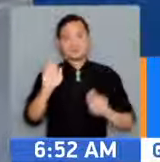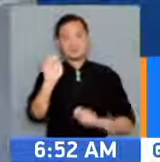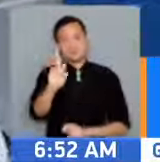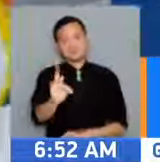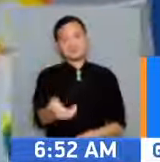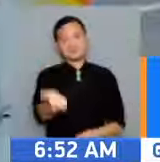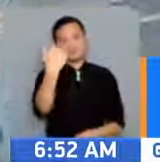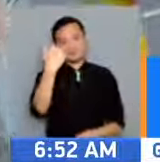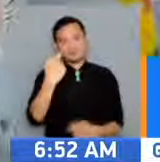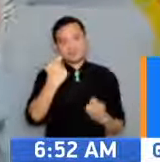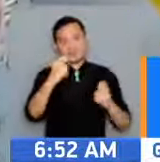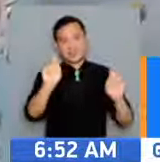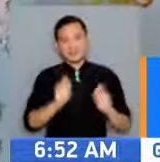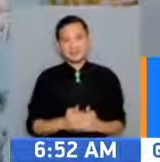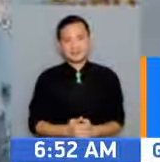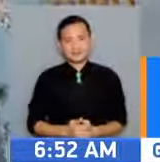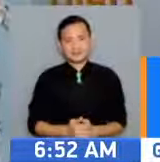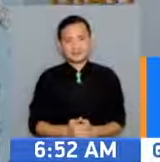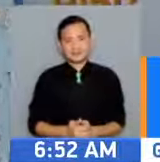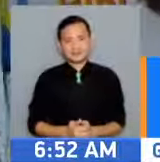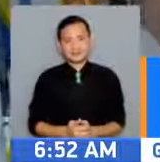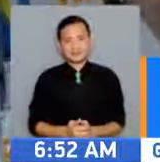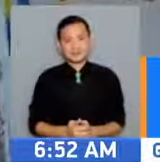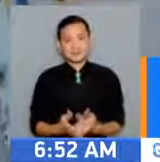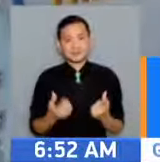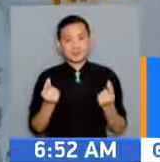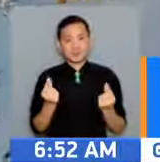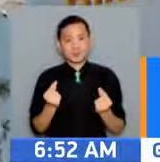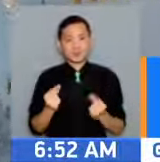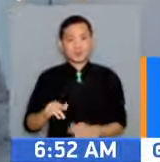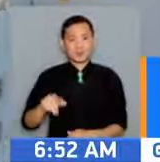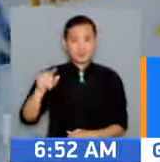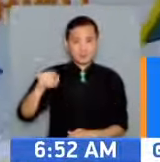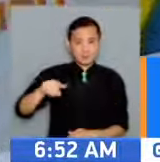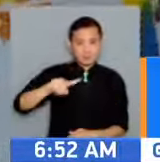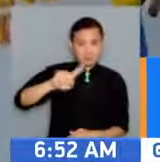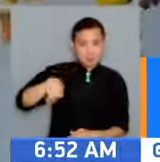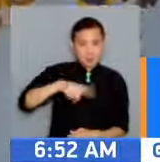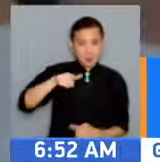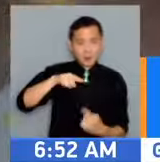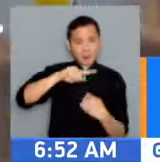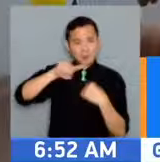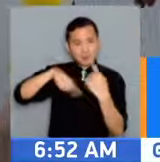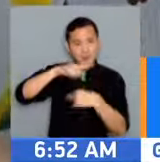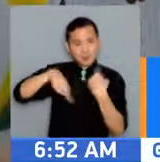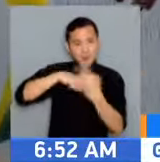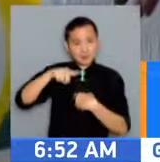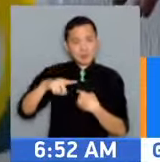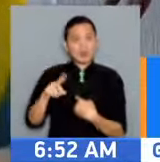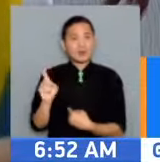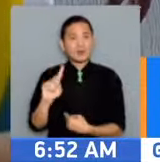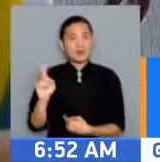kuya. Pipindutin mo lang yan, yung ruleta natin. Tapos kung anong makukuha mo, yun ang iuuwi mo.